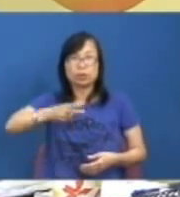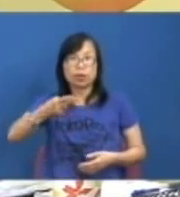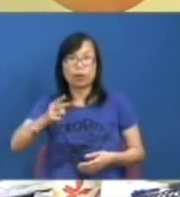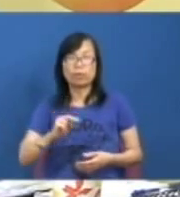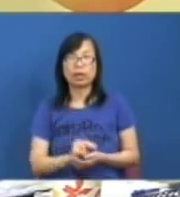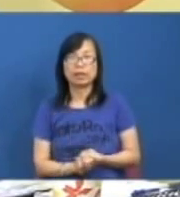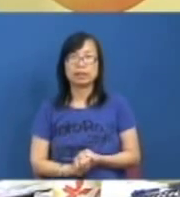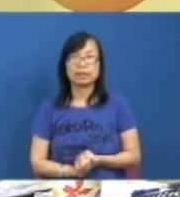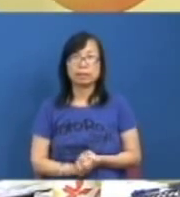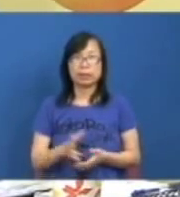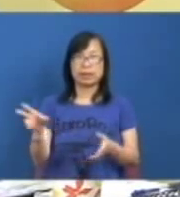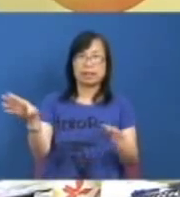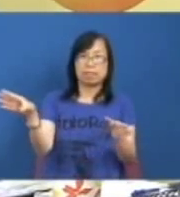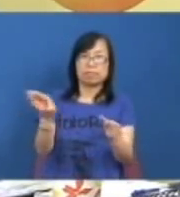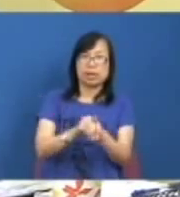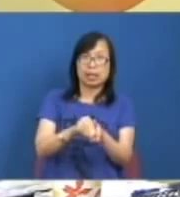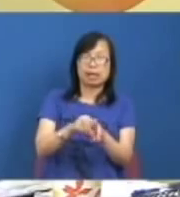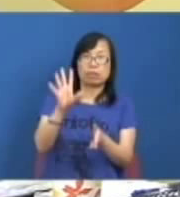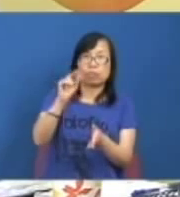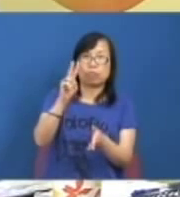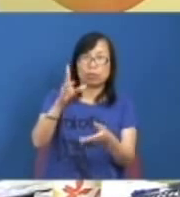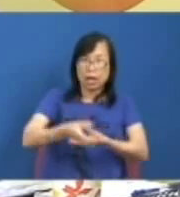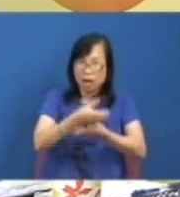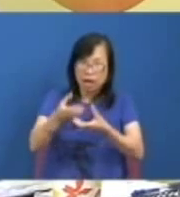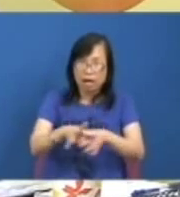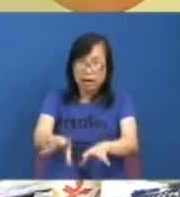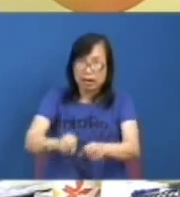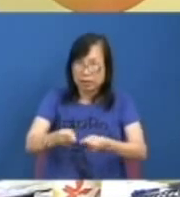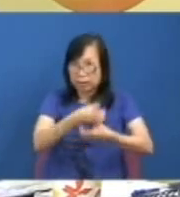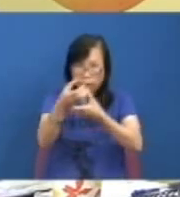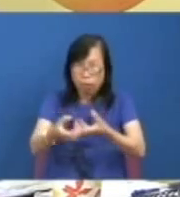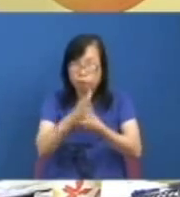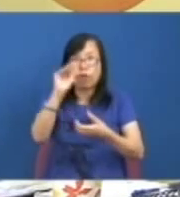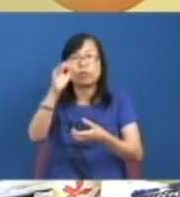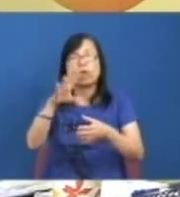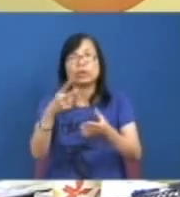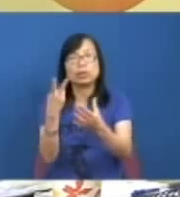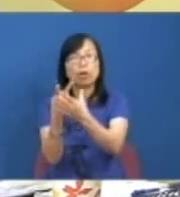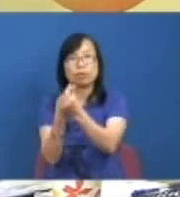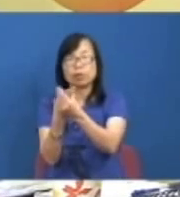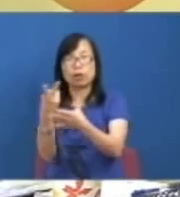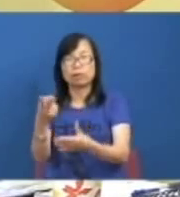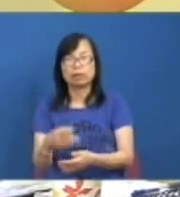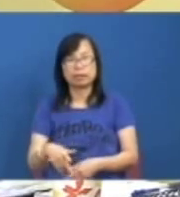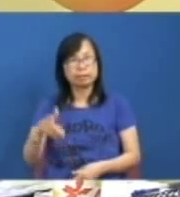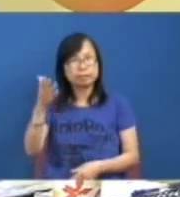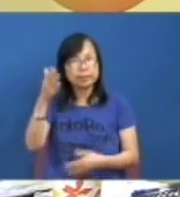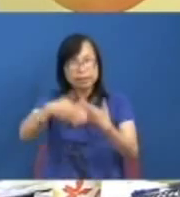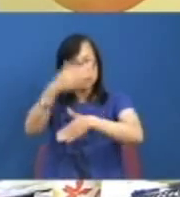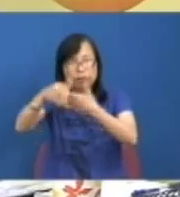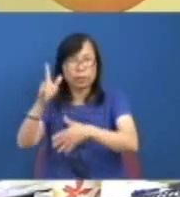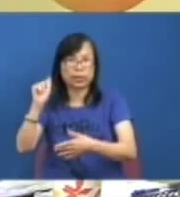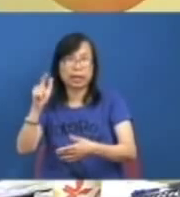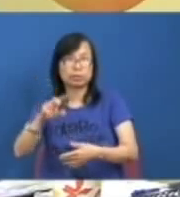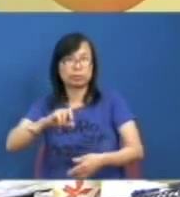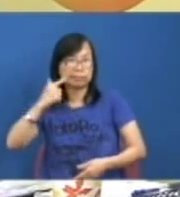或者兼用將來救火咯，都是一些可以想到的方法來的咯。因為始終呢樓呢是舊的話呢，我們硬去